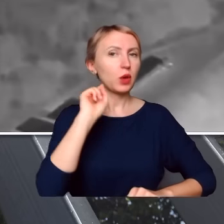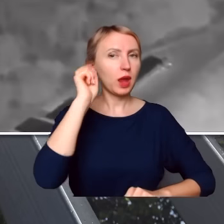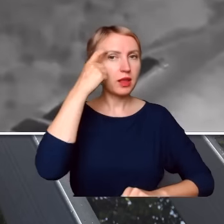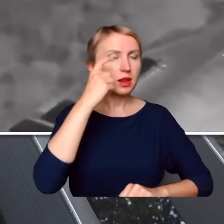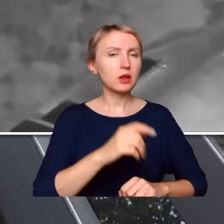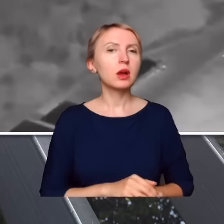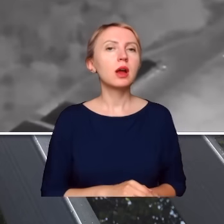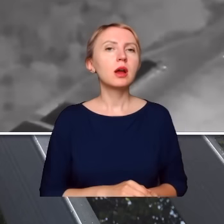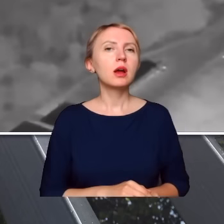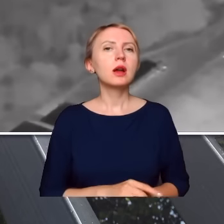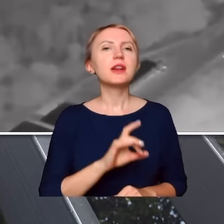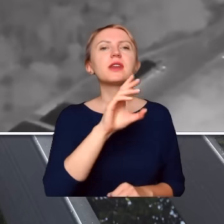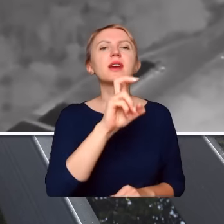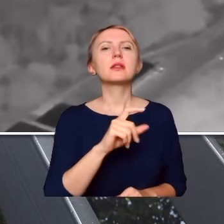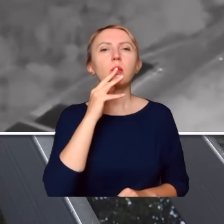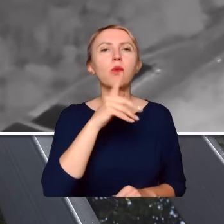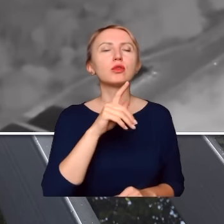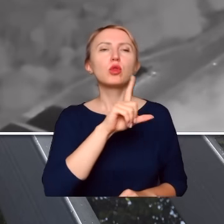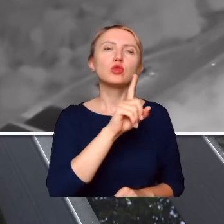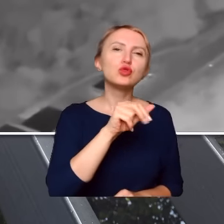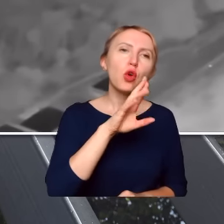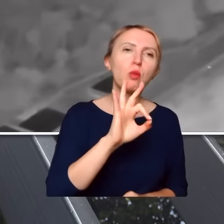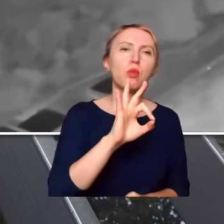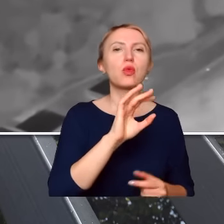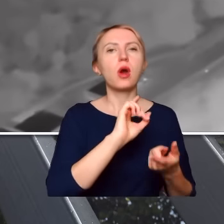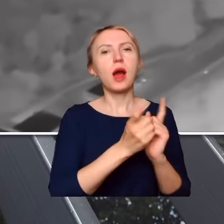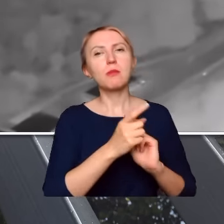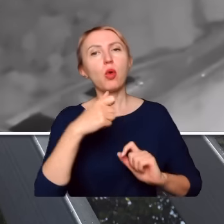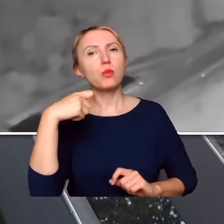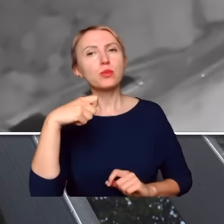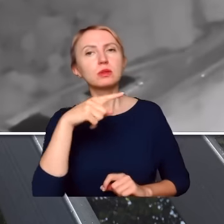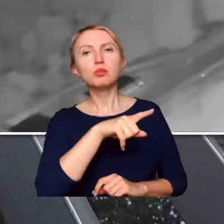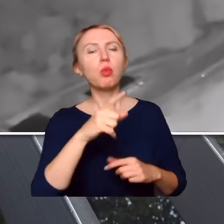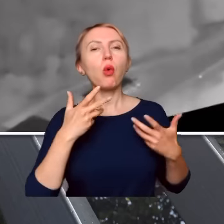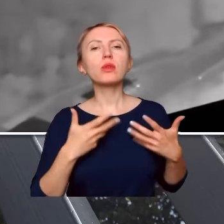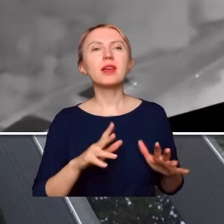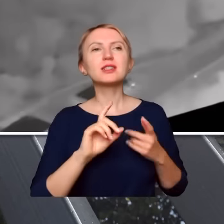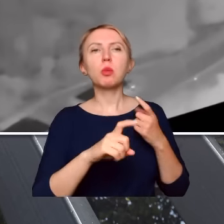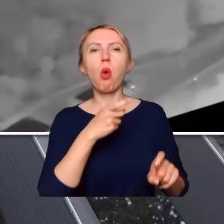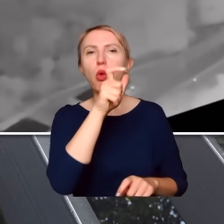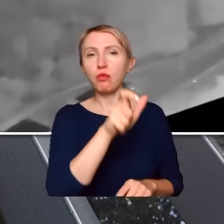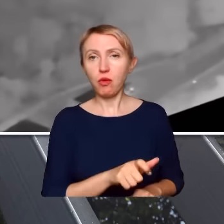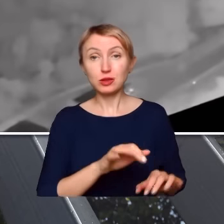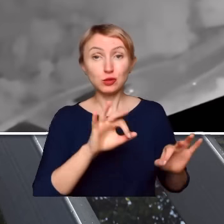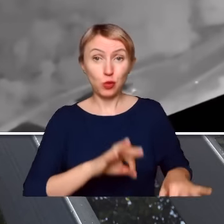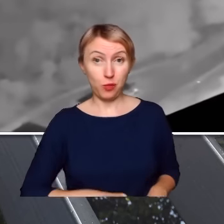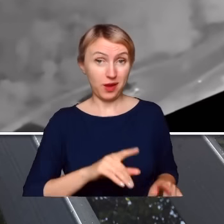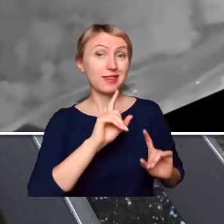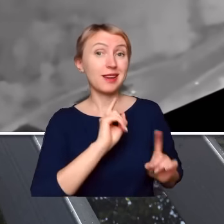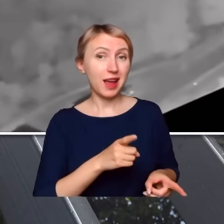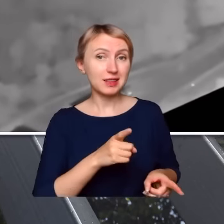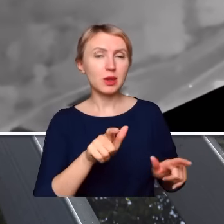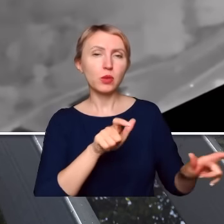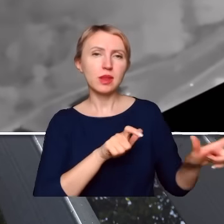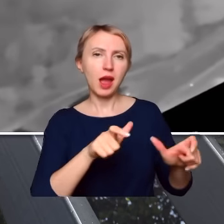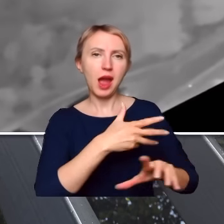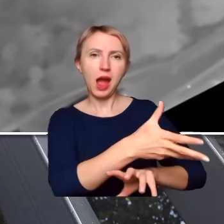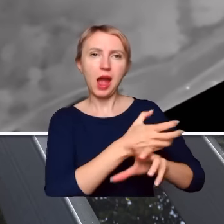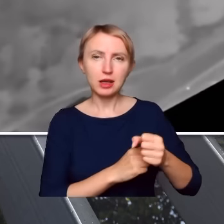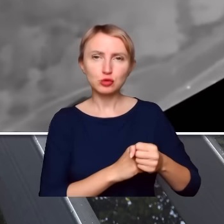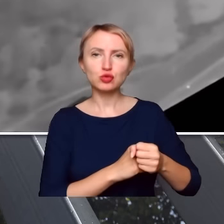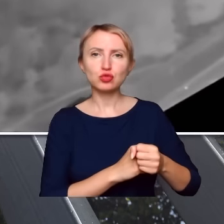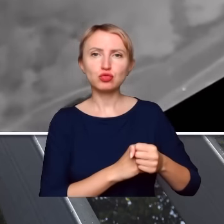sugestią, że za tym może stać minister Ziobro albo prezydent, bo nie chcą pana odwołania. Czy to pan kazał i nadzorował aresztowanie, tak